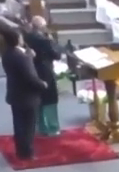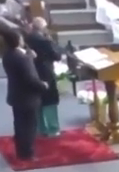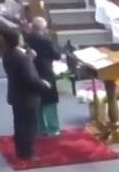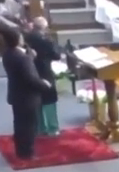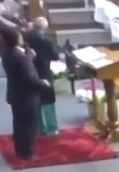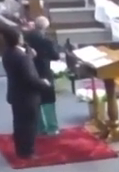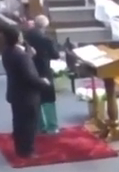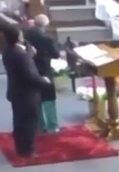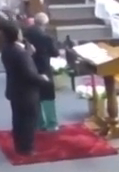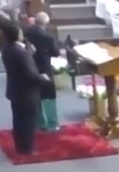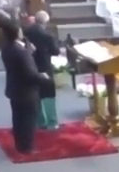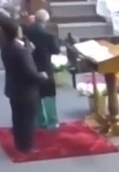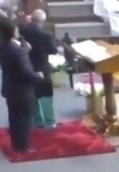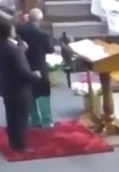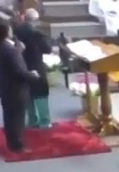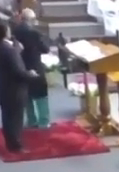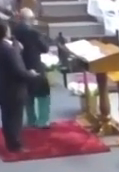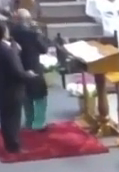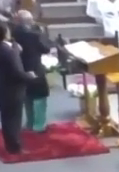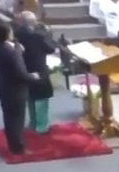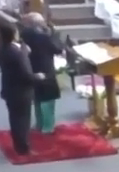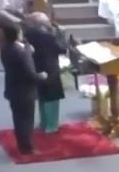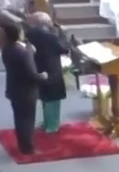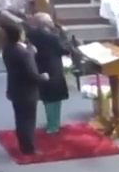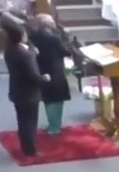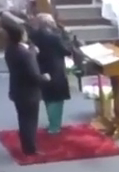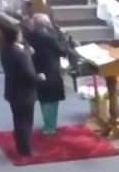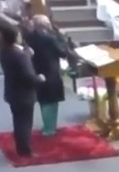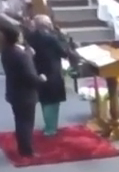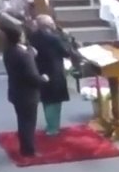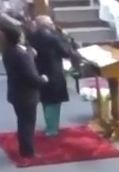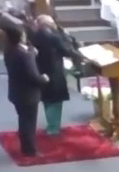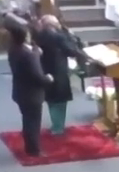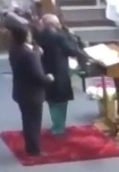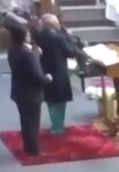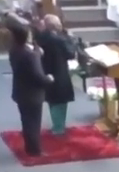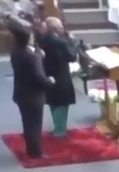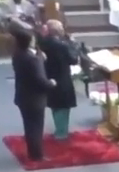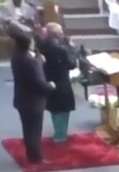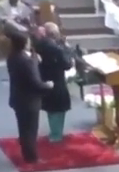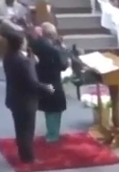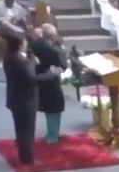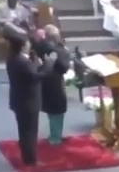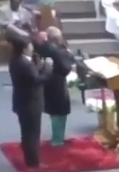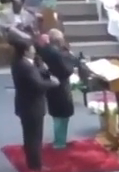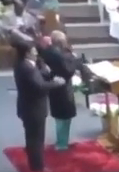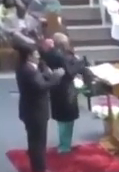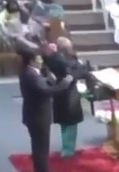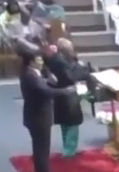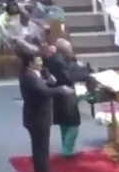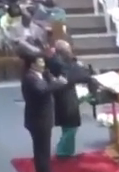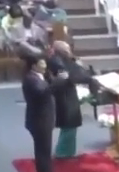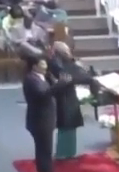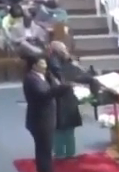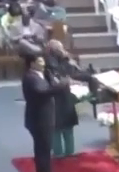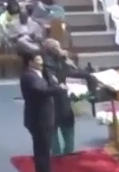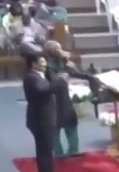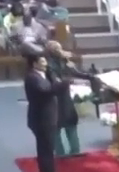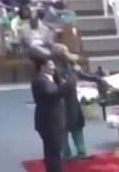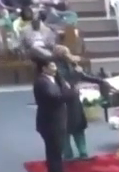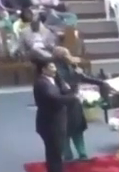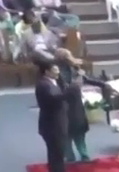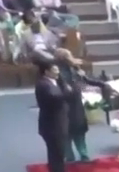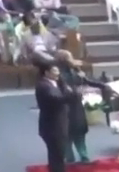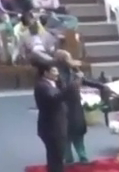sinner, not as somebody outside the kingdom. He's asking us as a member of the family. Aina manalli rajyaniki velupalu unna